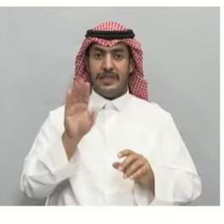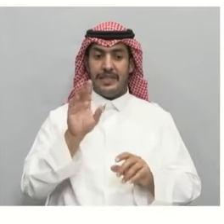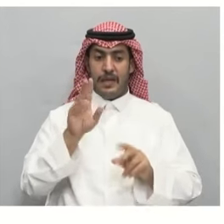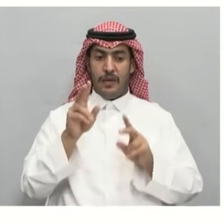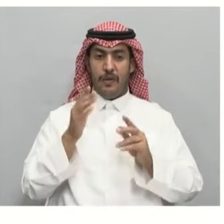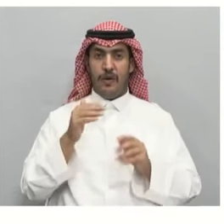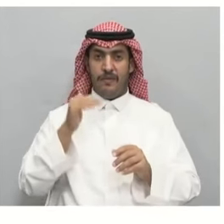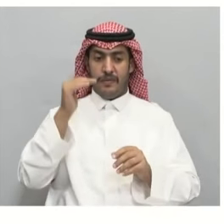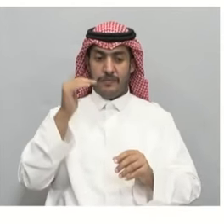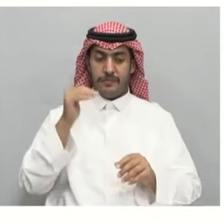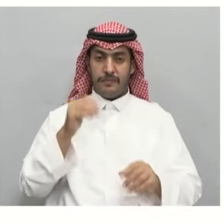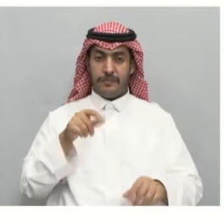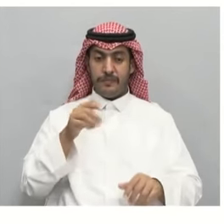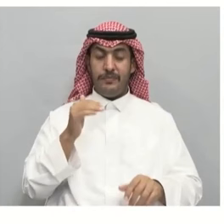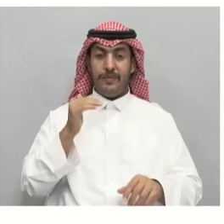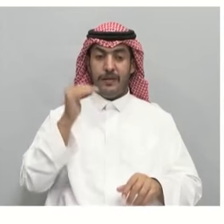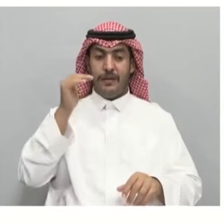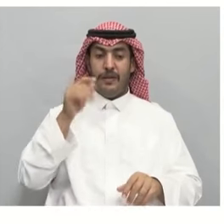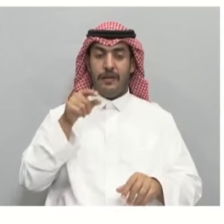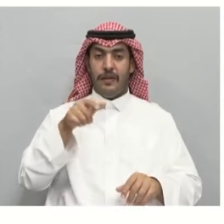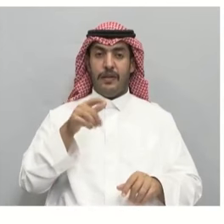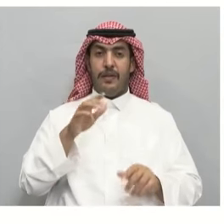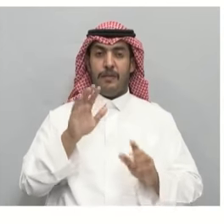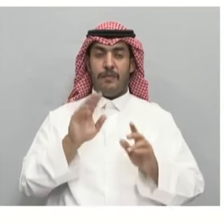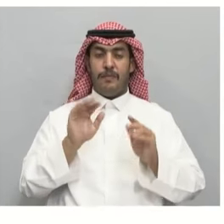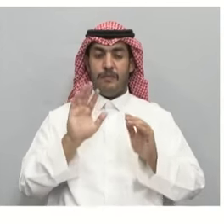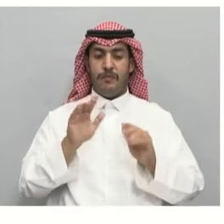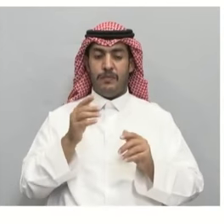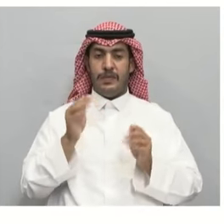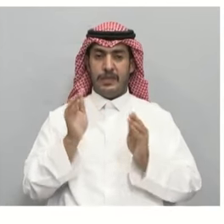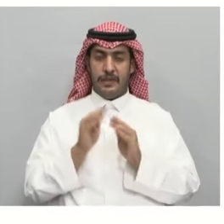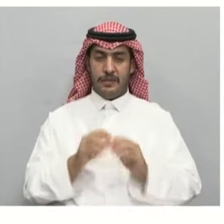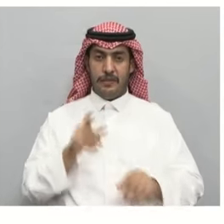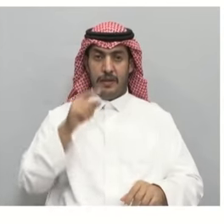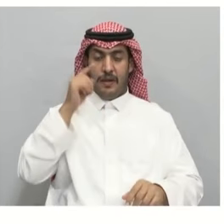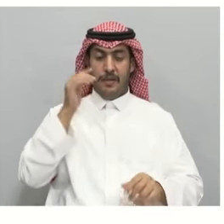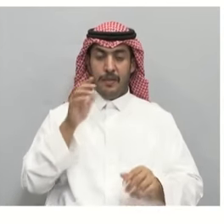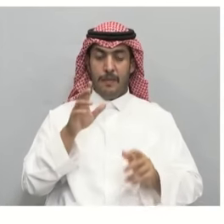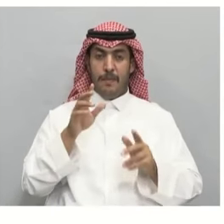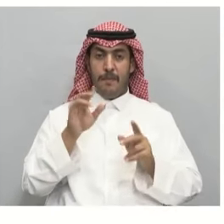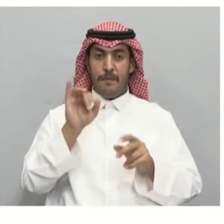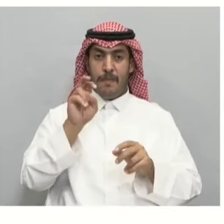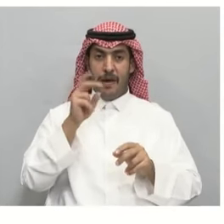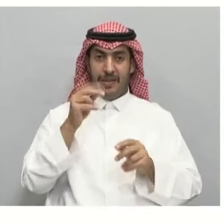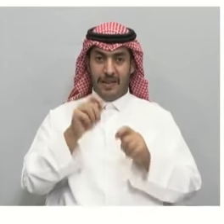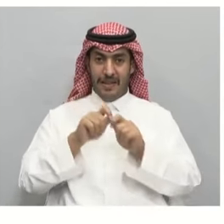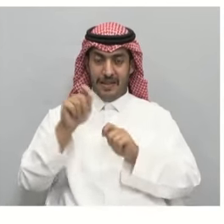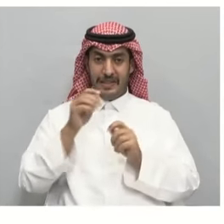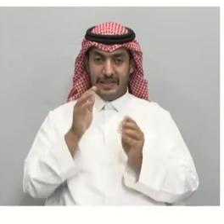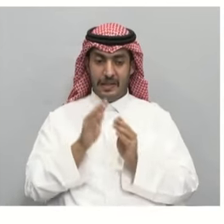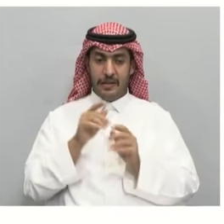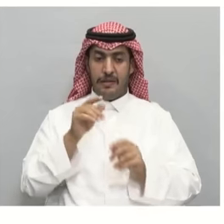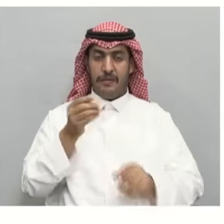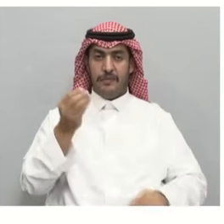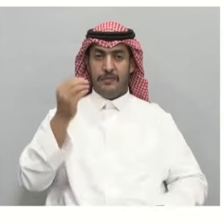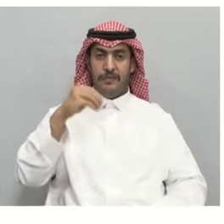جدا وبما انه رفيع اذا مقطعه العرضي صغير جدا واذا كان مقطعه العرضي صغير جدا